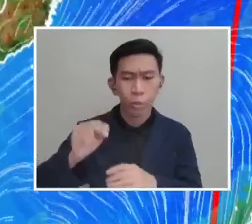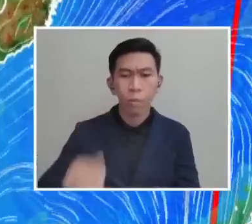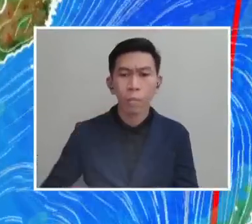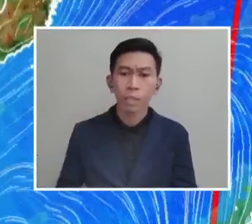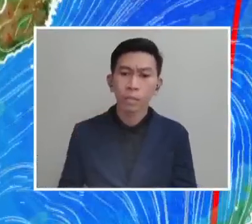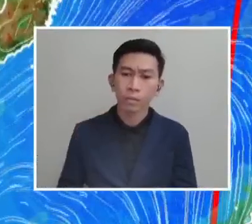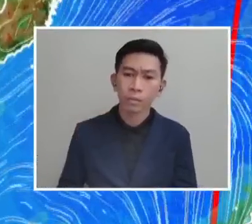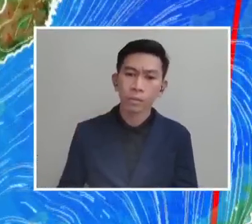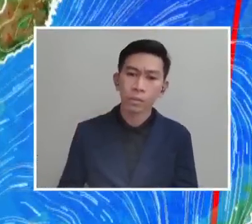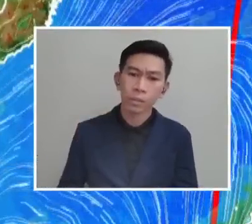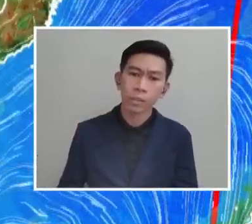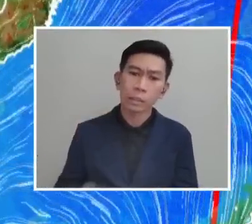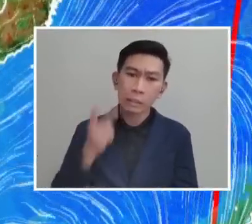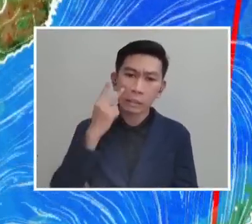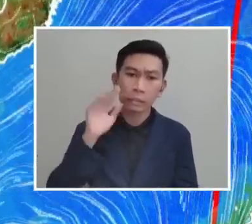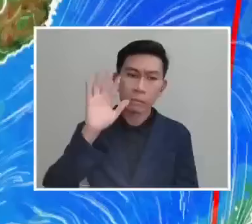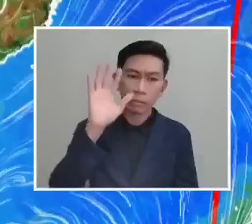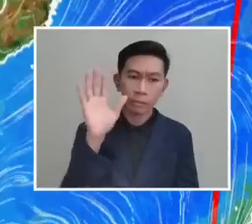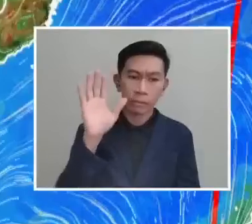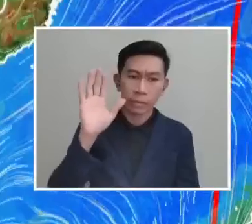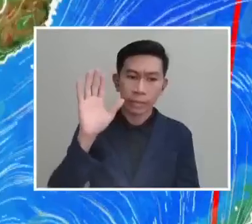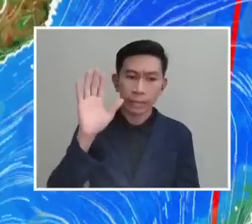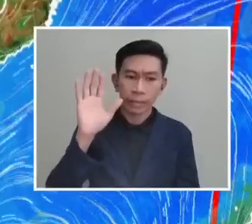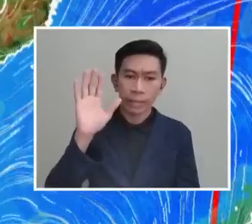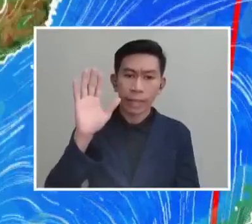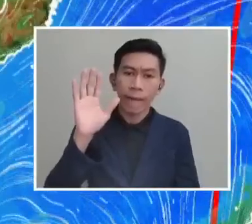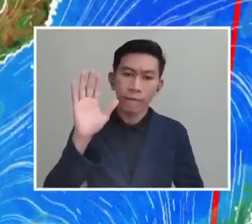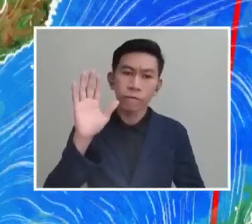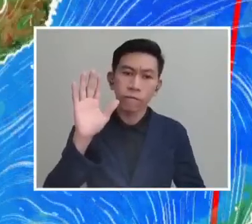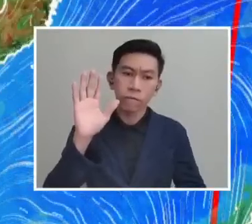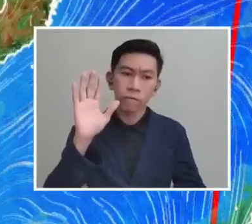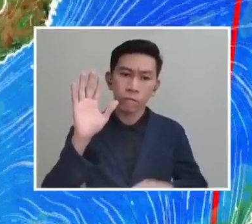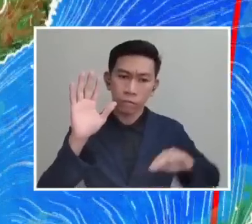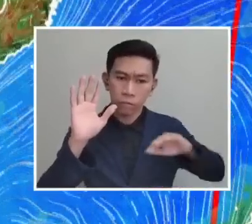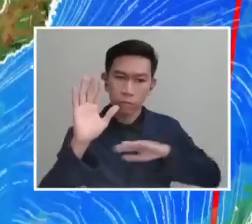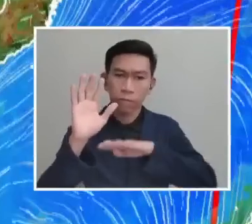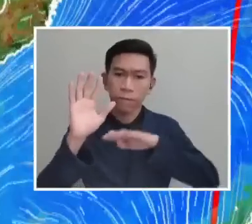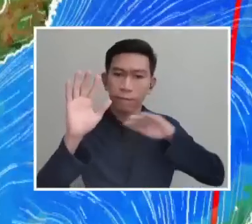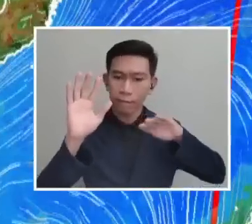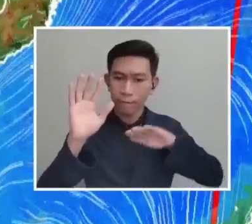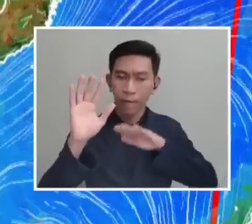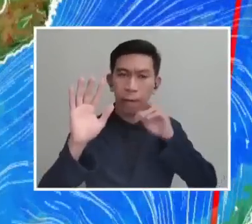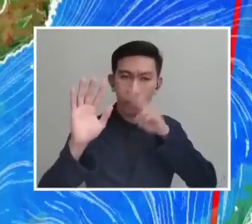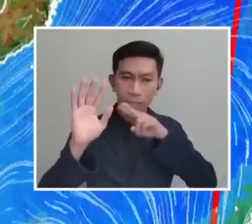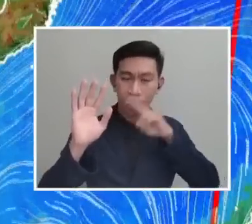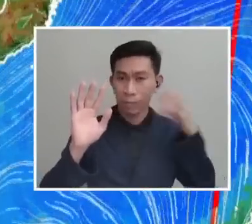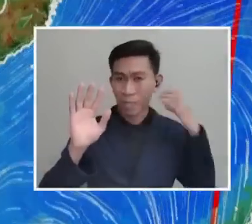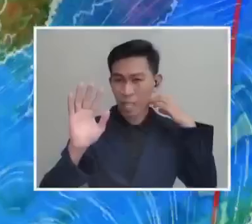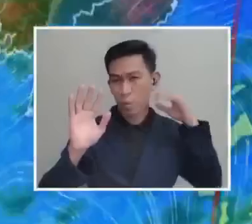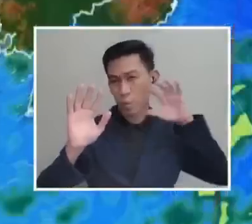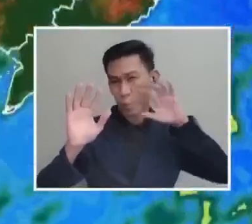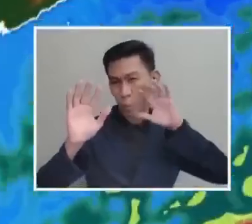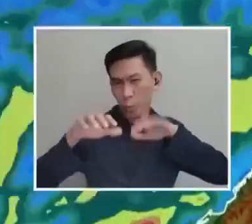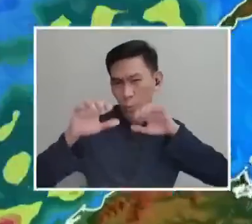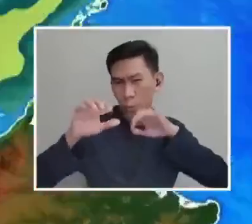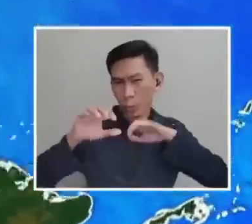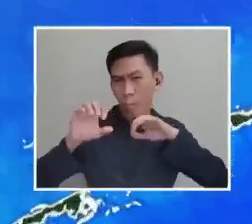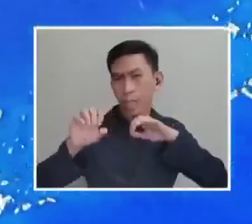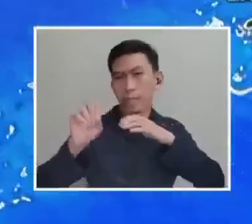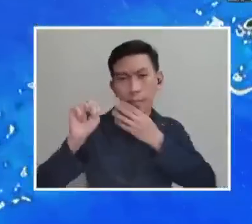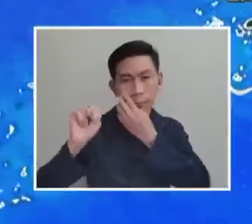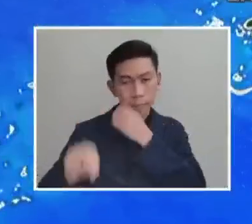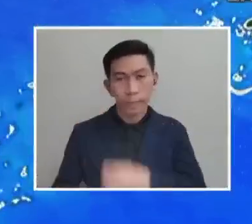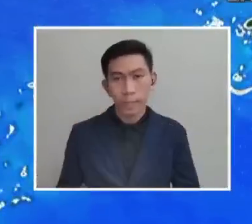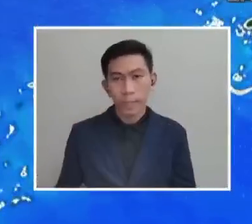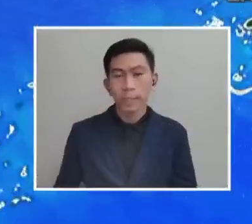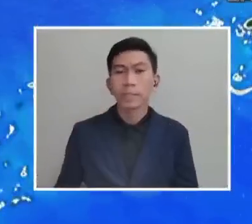pong Tropical Convergence Zone. Ito magpapaulan dyan sa Visayas at Mindanao sa araw ng Linggo. Sa rainfall forecast ng The Weather